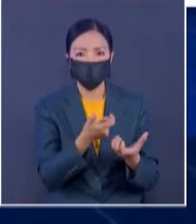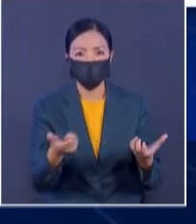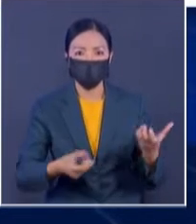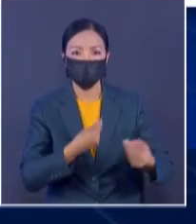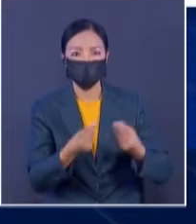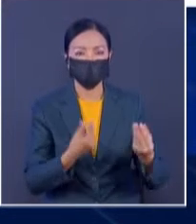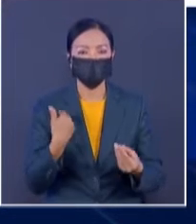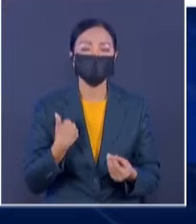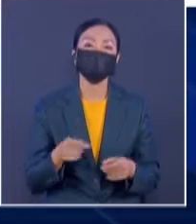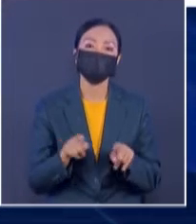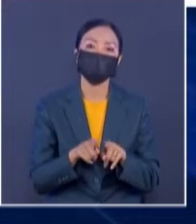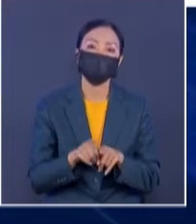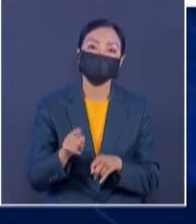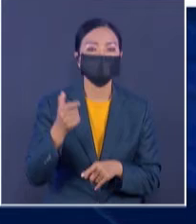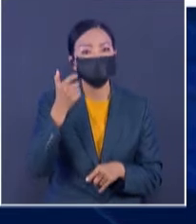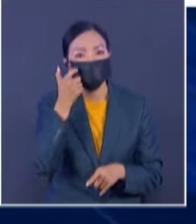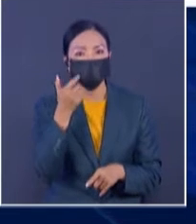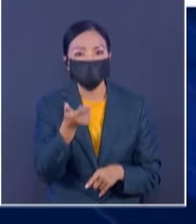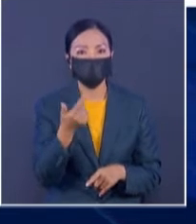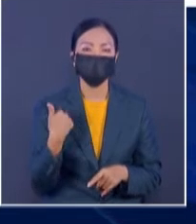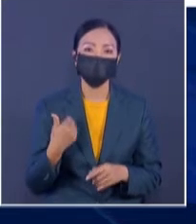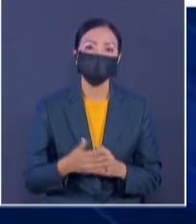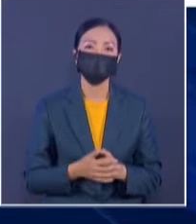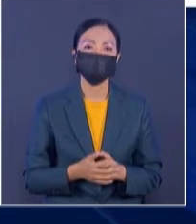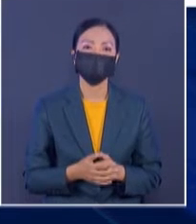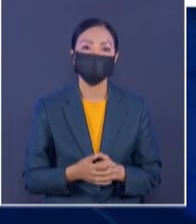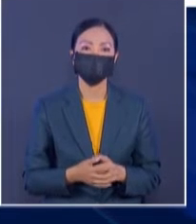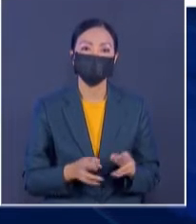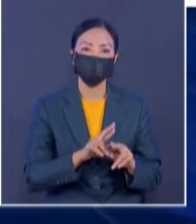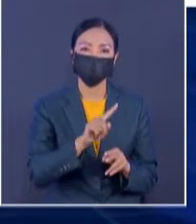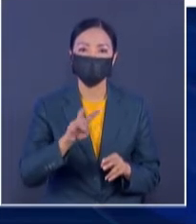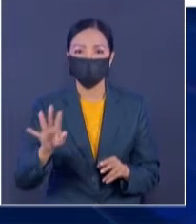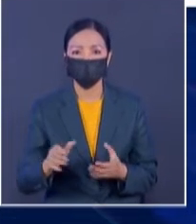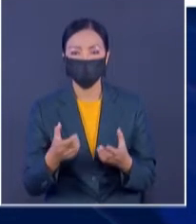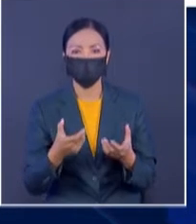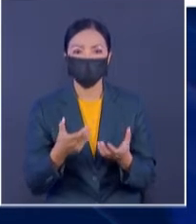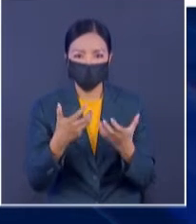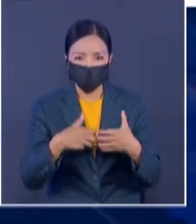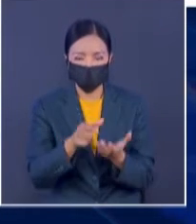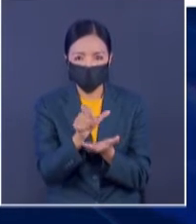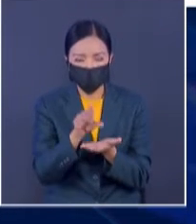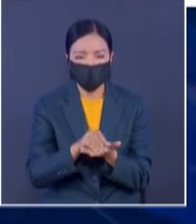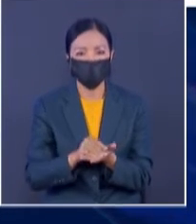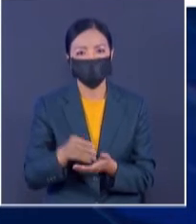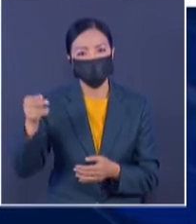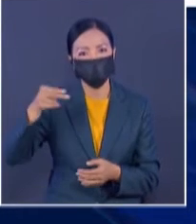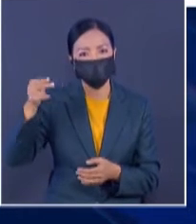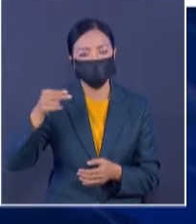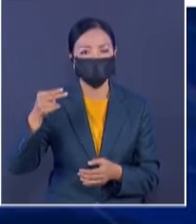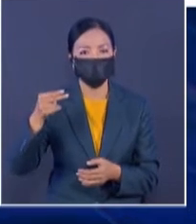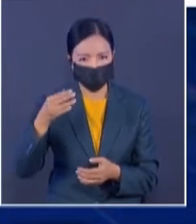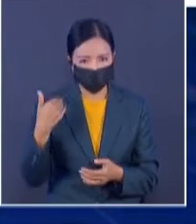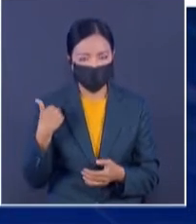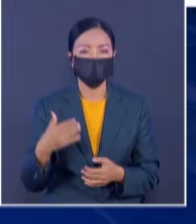ายทอดตลาดด้วยเช่นเดียวกันนะครับโทรศัพท์มือถือก็มีหลายรุ่นเครื่องบันทึกวิดีโอก็มีกล้องวงจรปิดก็มีนะครับ